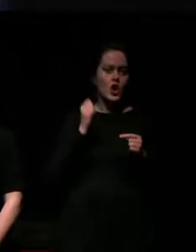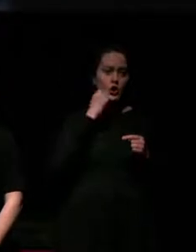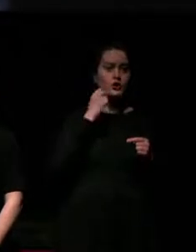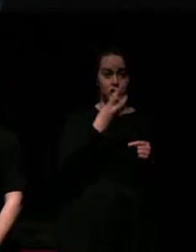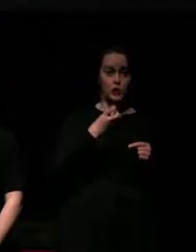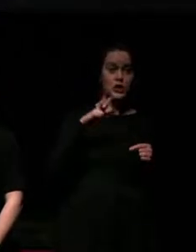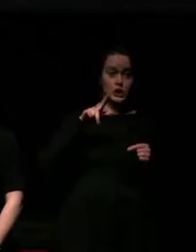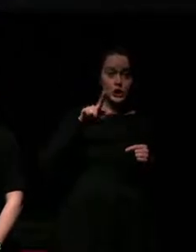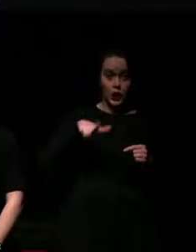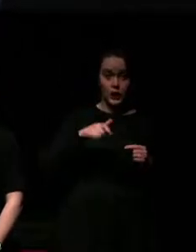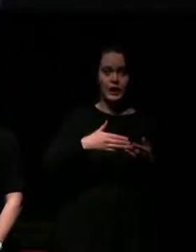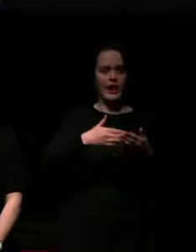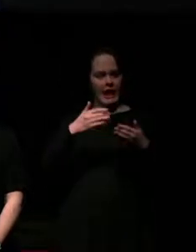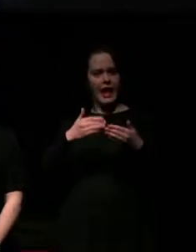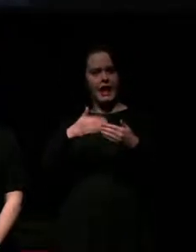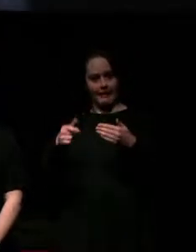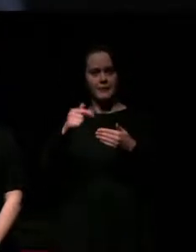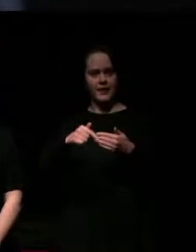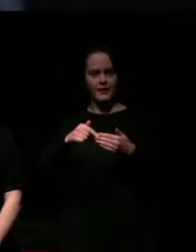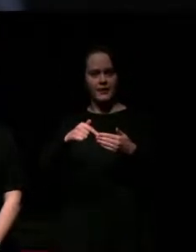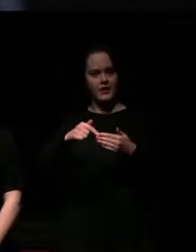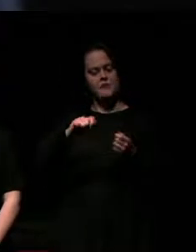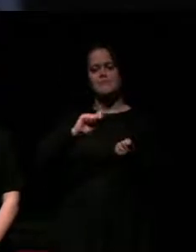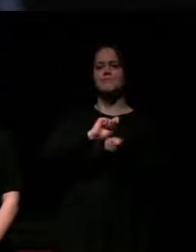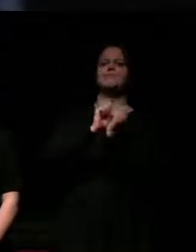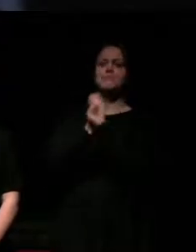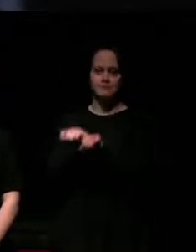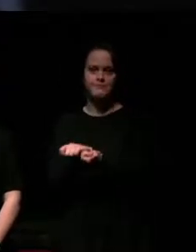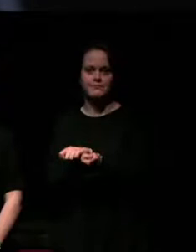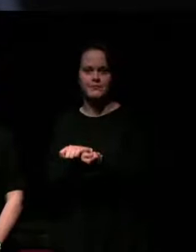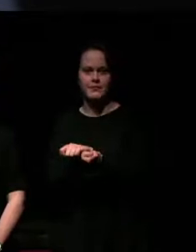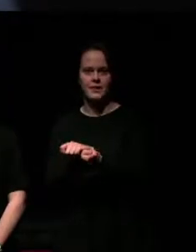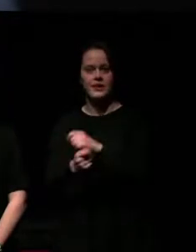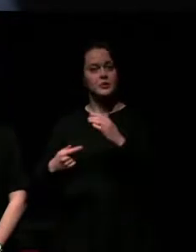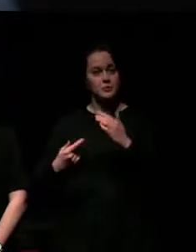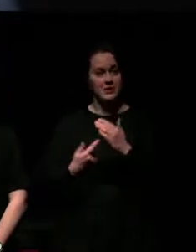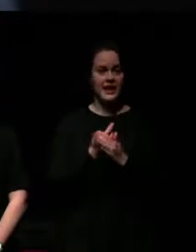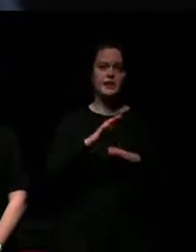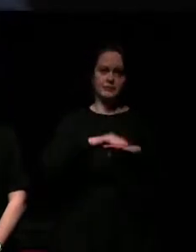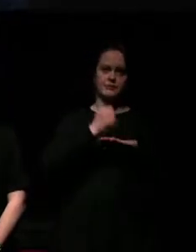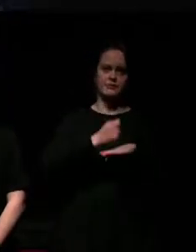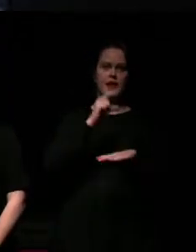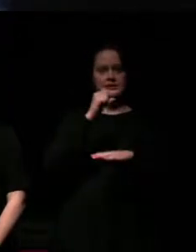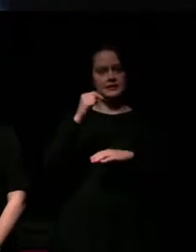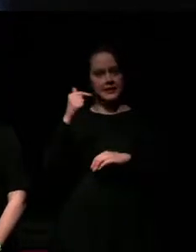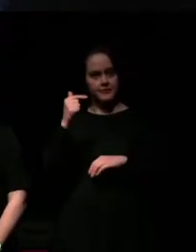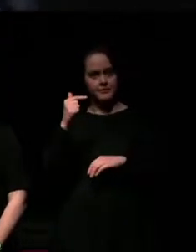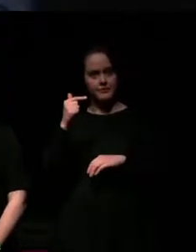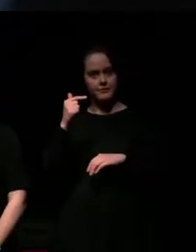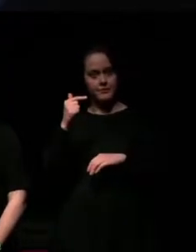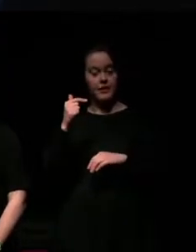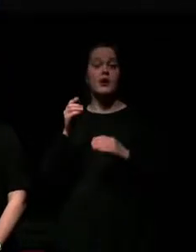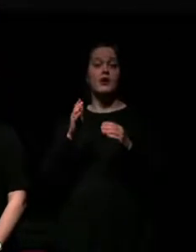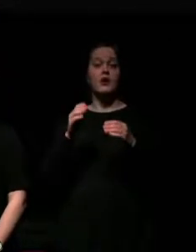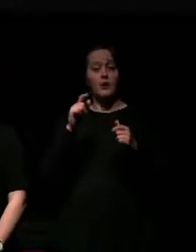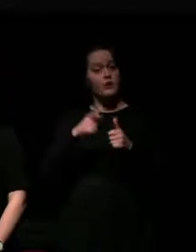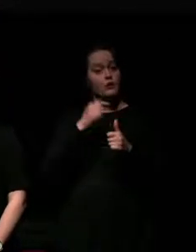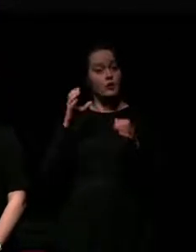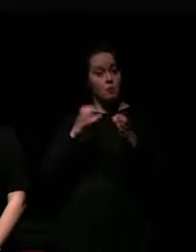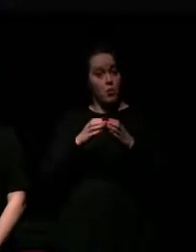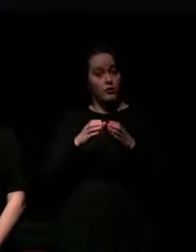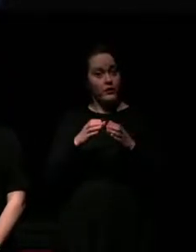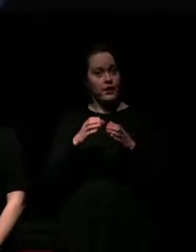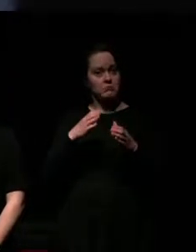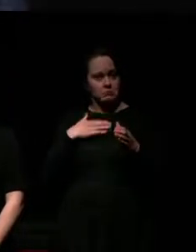egentlig ganske drastisk for meg. Især da med opprettelsen av SST. Mitt første møte med SST var jo faktisk